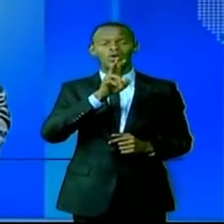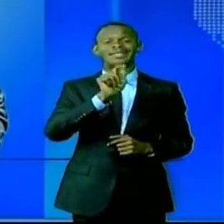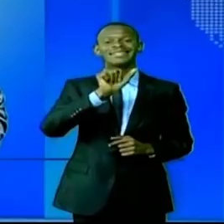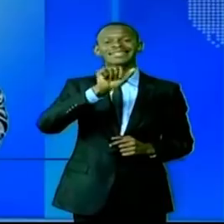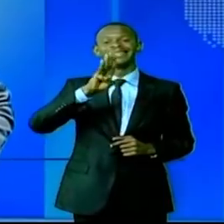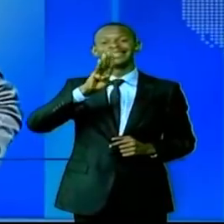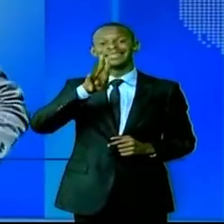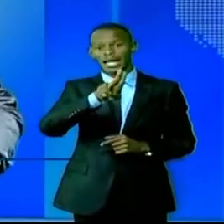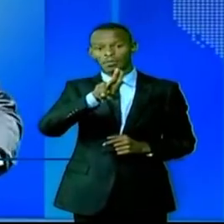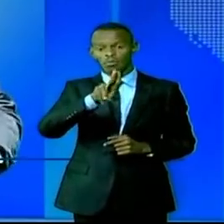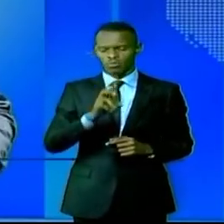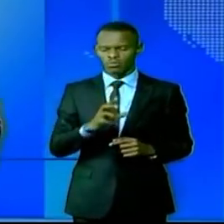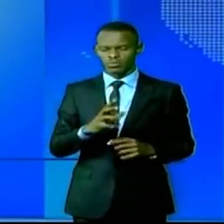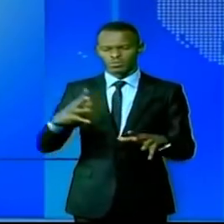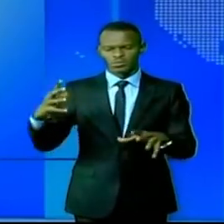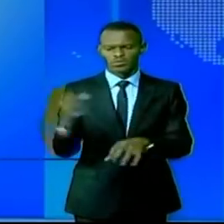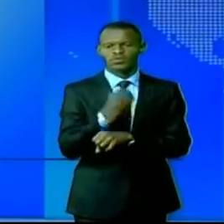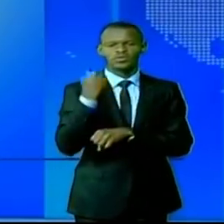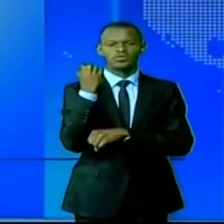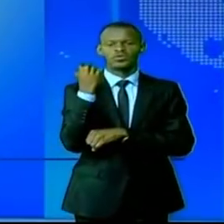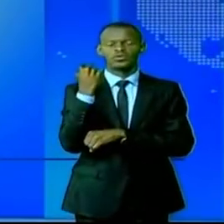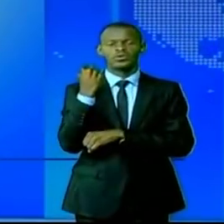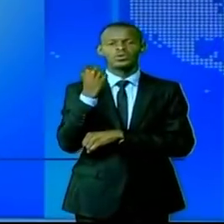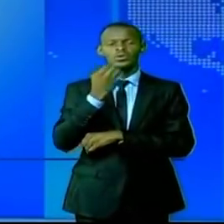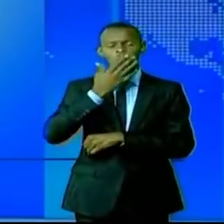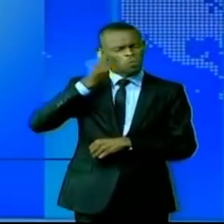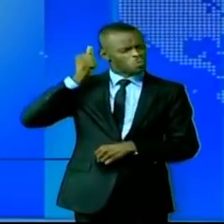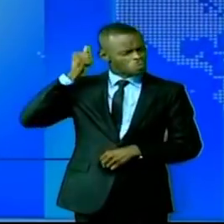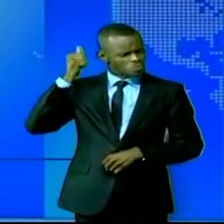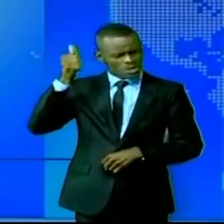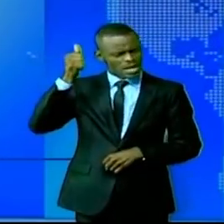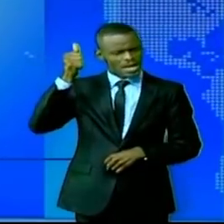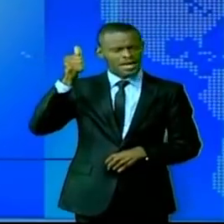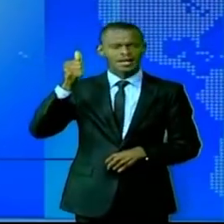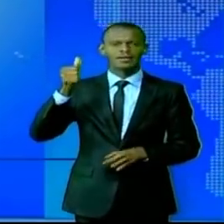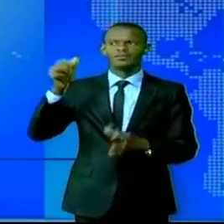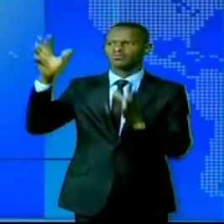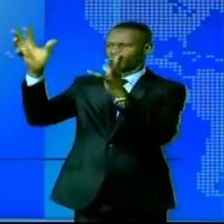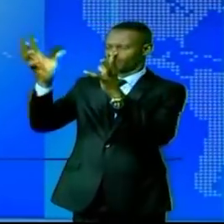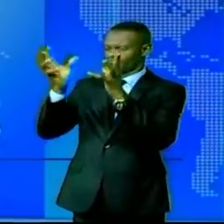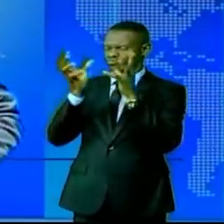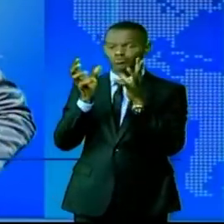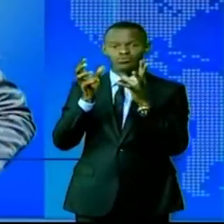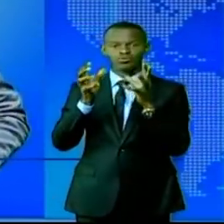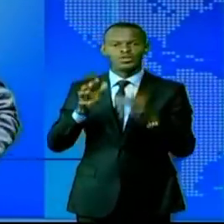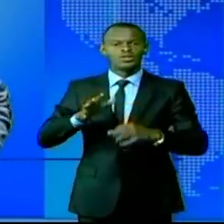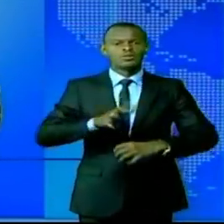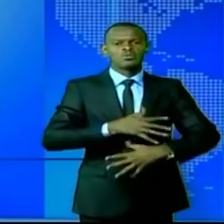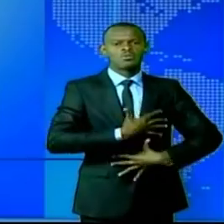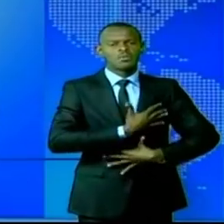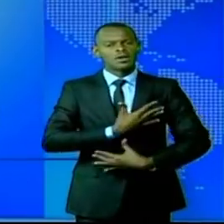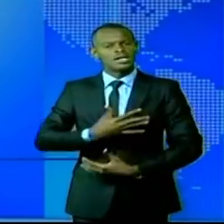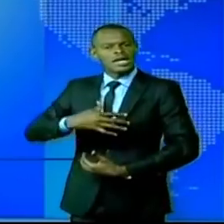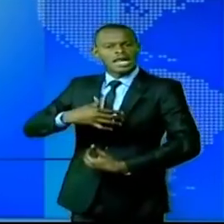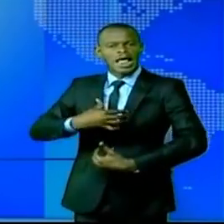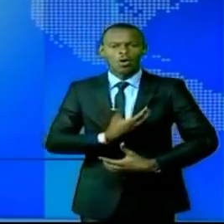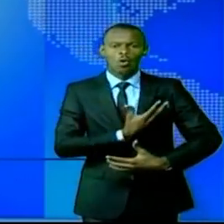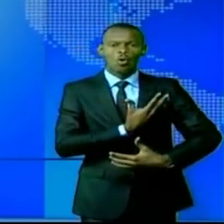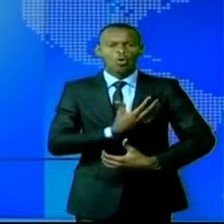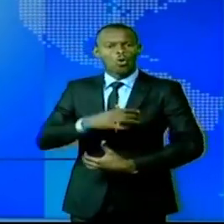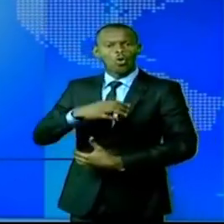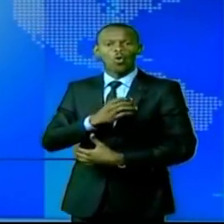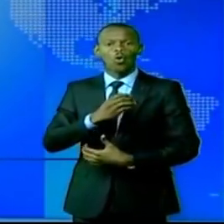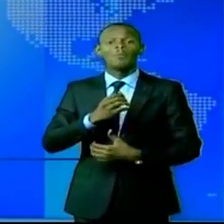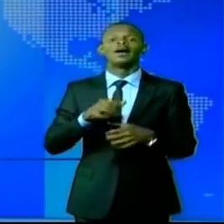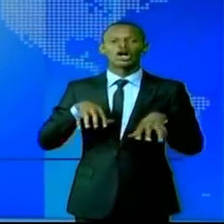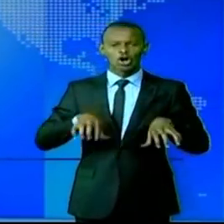de rumba, de la rumba congolaise de la diaspora au Festival d'Images d'Afrique Award de Brazzaville grâce à